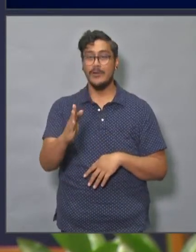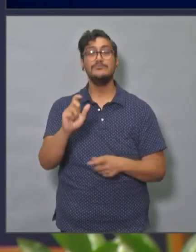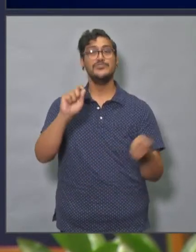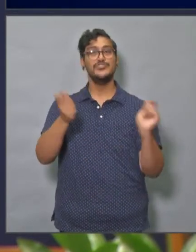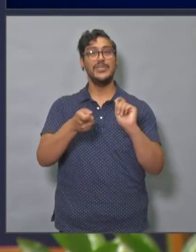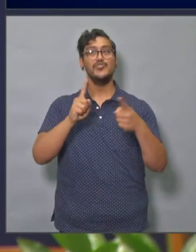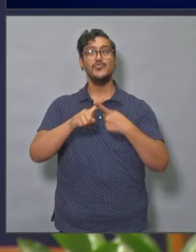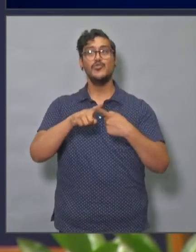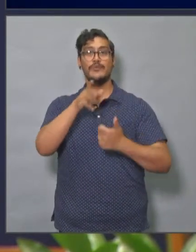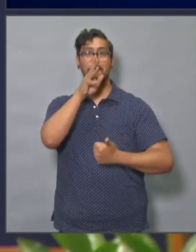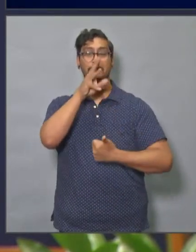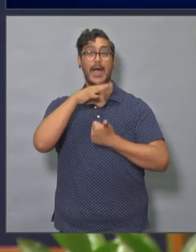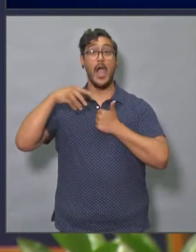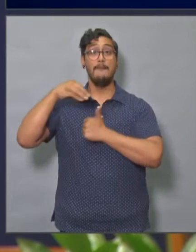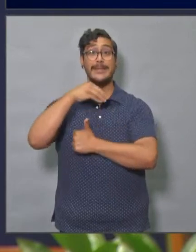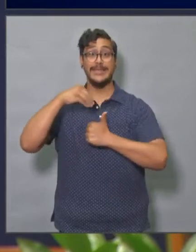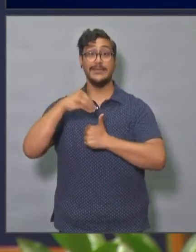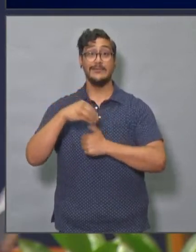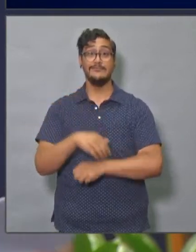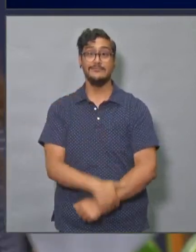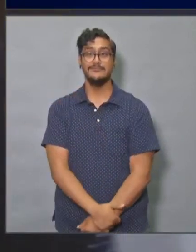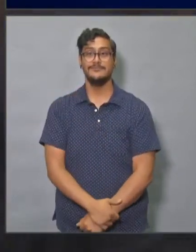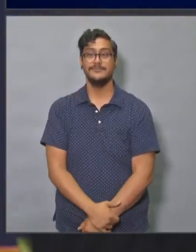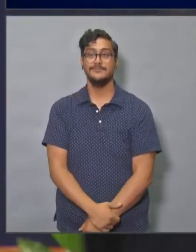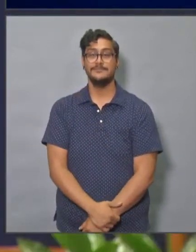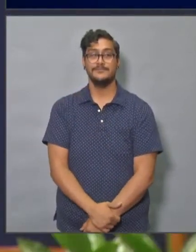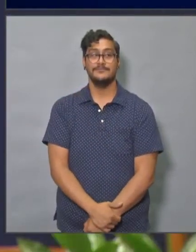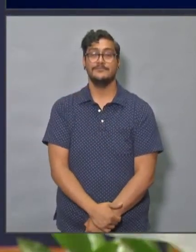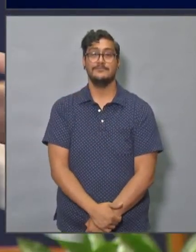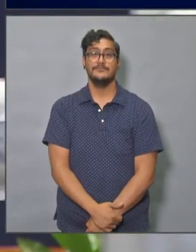and move to remarks in Armenian.